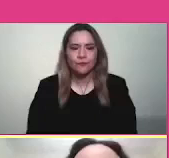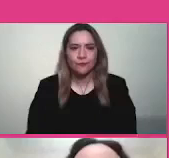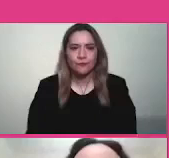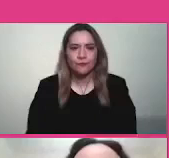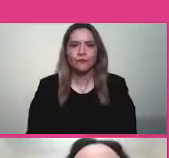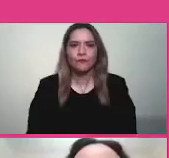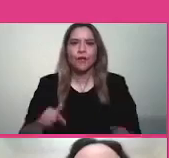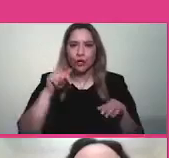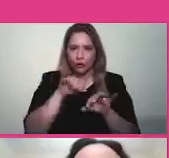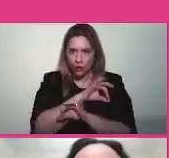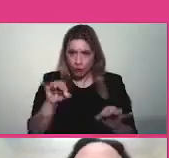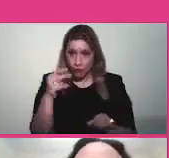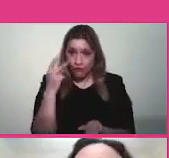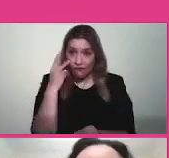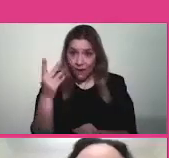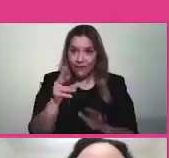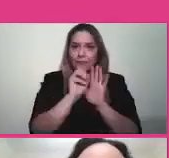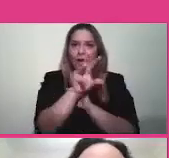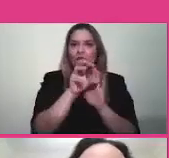Τώρα είμαστε εντάξει, τη βλέπετε?